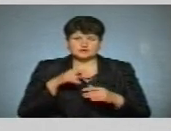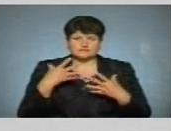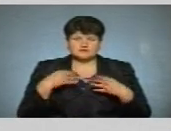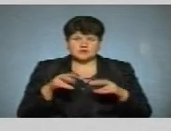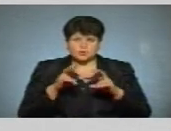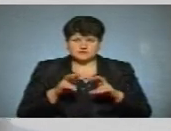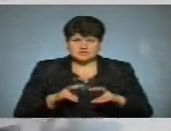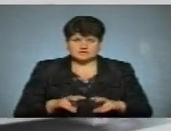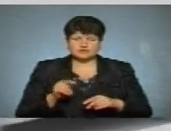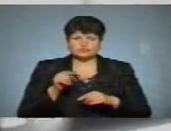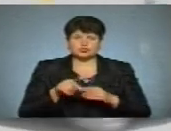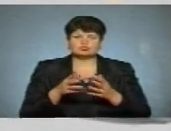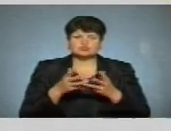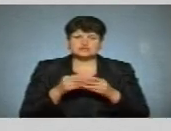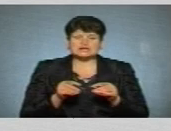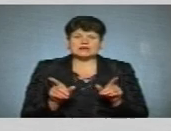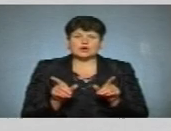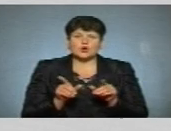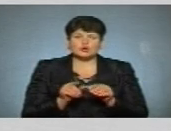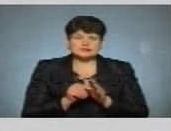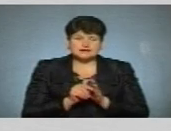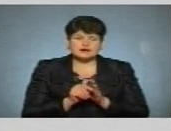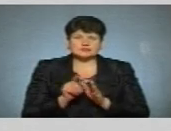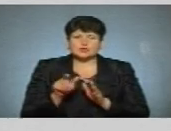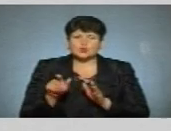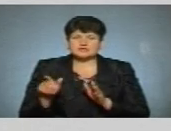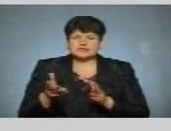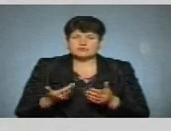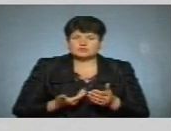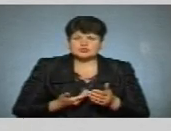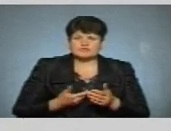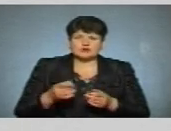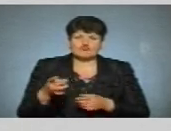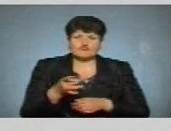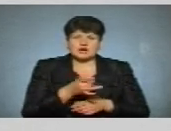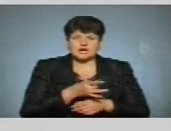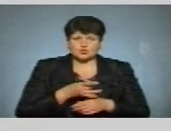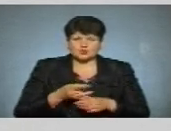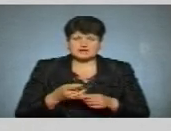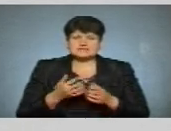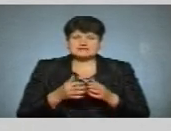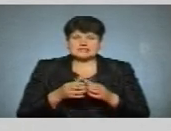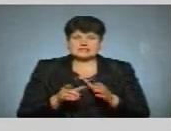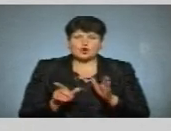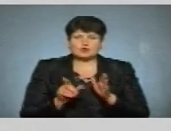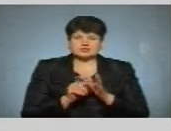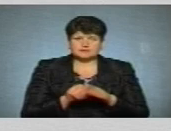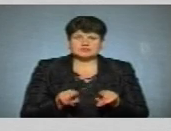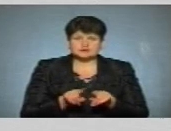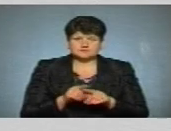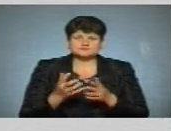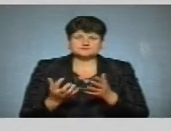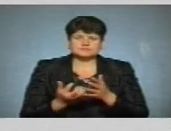тому числі і контакти людей, які проживають в районах. Серед контактних ми теж вже